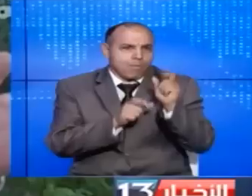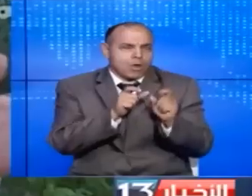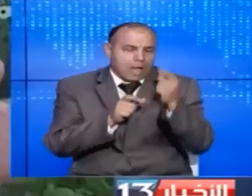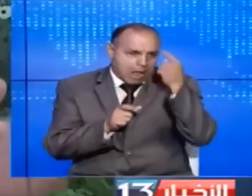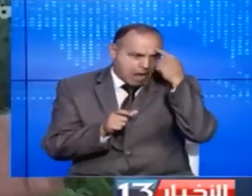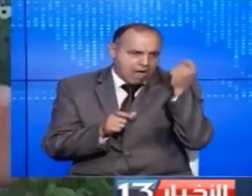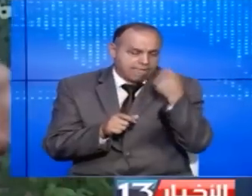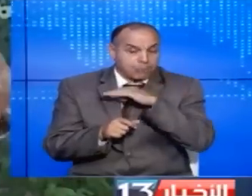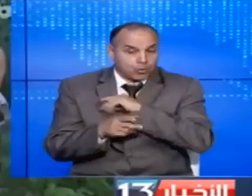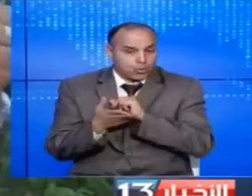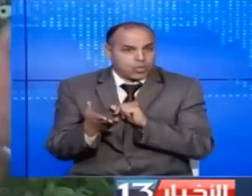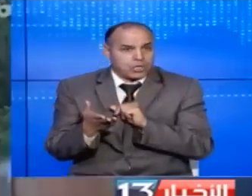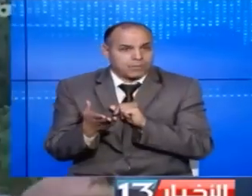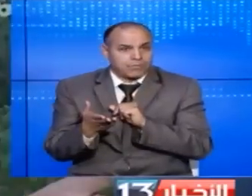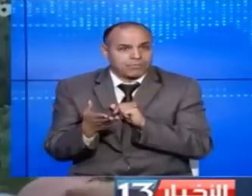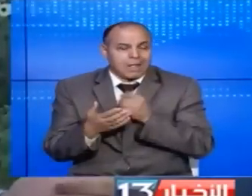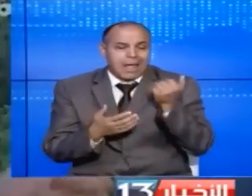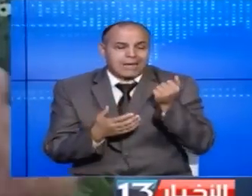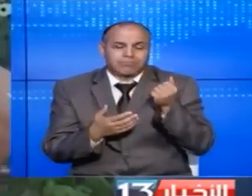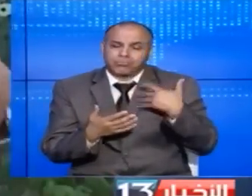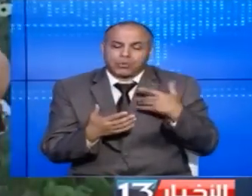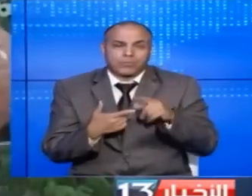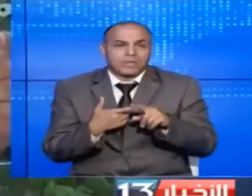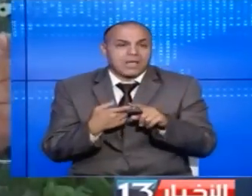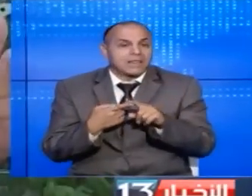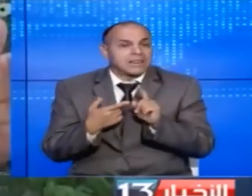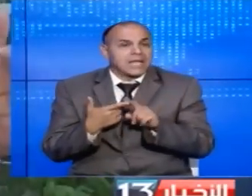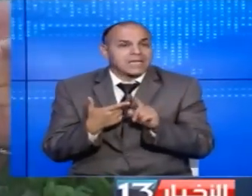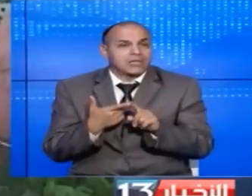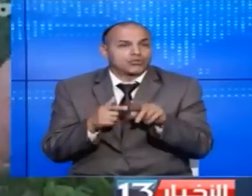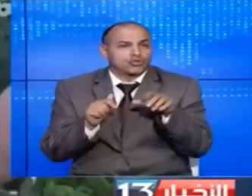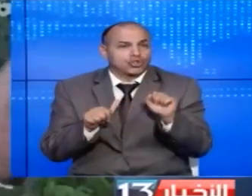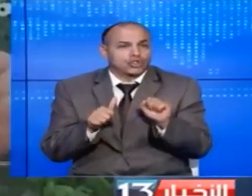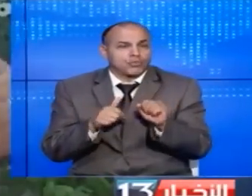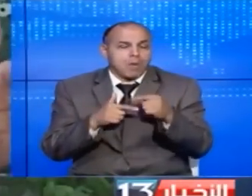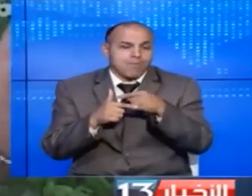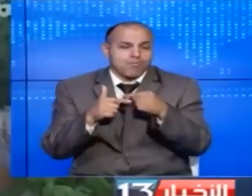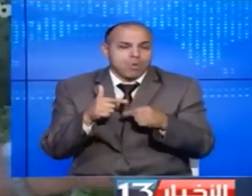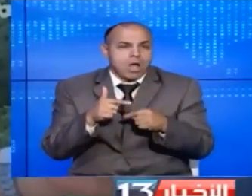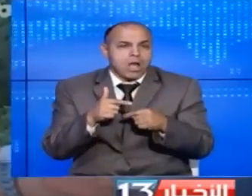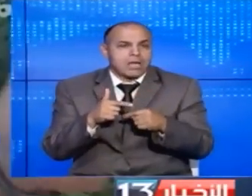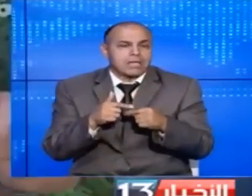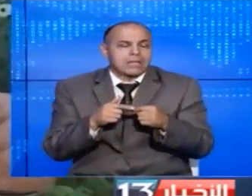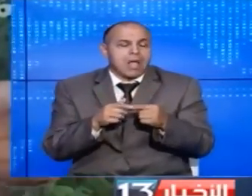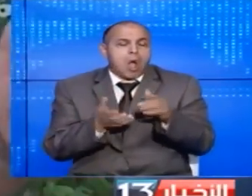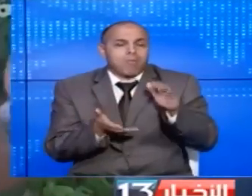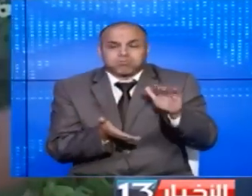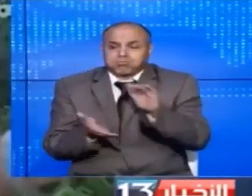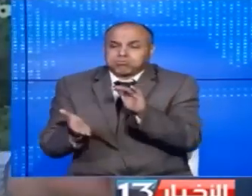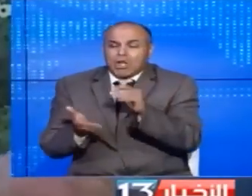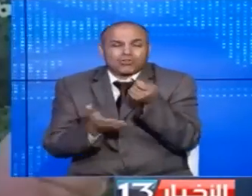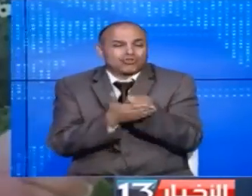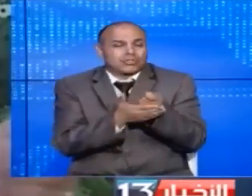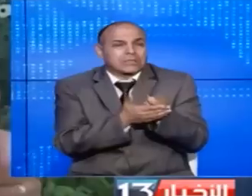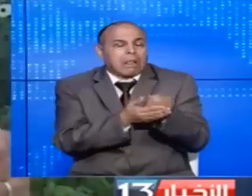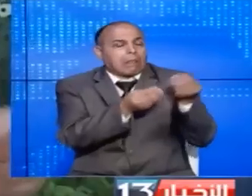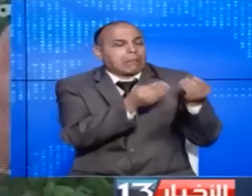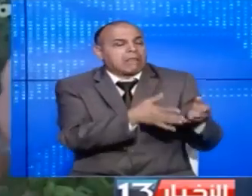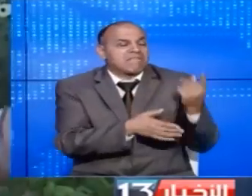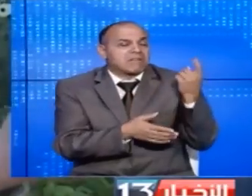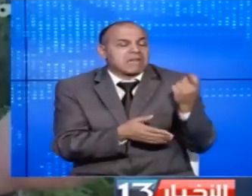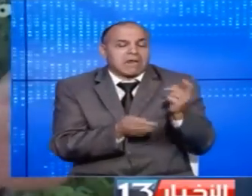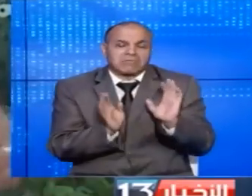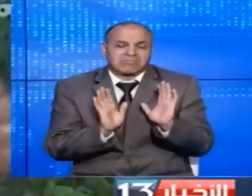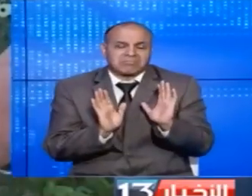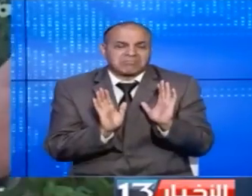شاعر بالمسؤوليه وما يتلهفش على الحليب اول حاجه، ثاني حاجه نجم ينقص الاستهلاك الزايد اللي هو يضيع فيه في النهار ولا